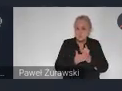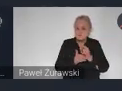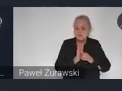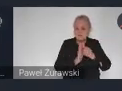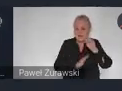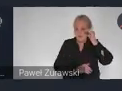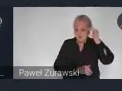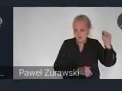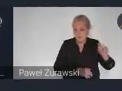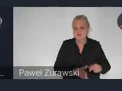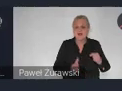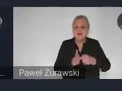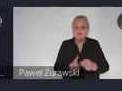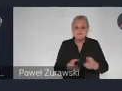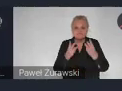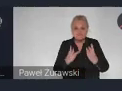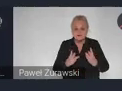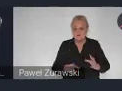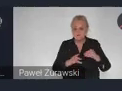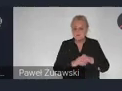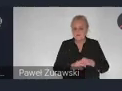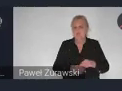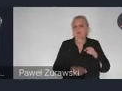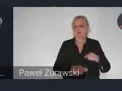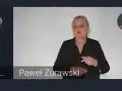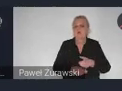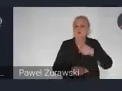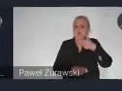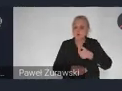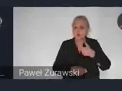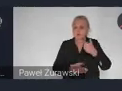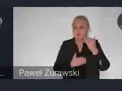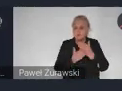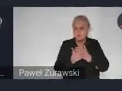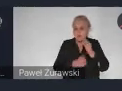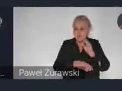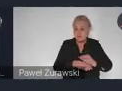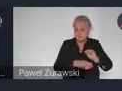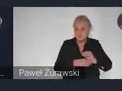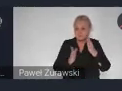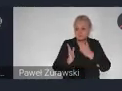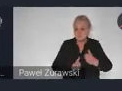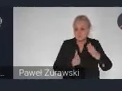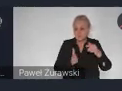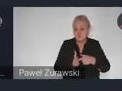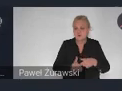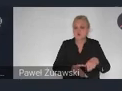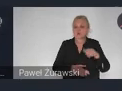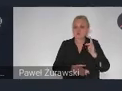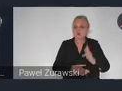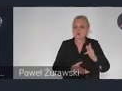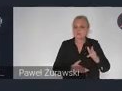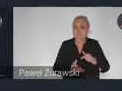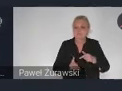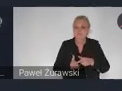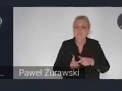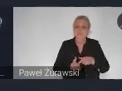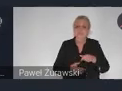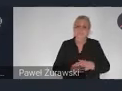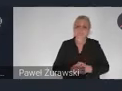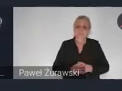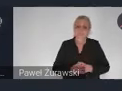i co istotne w rocznym programie edukacyjnym przygotowanym przez przez kulę